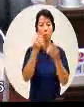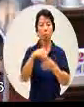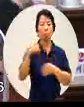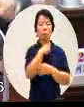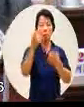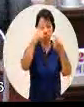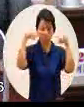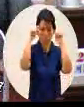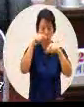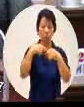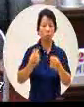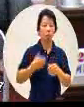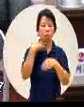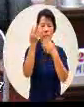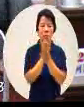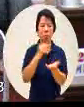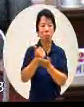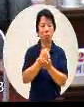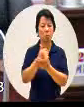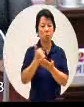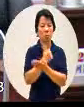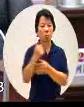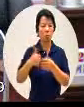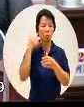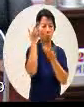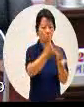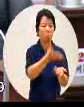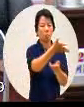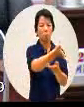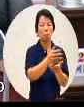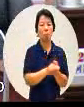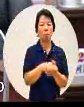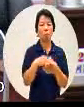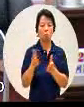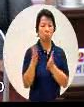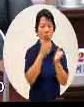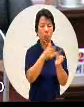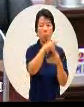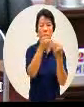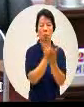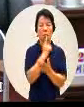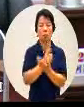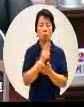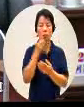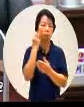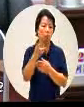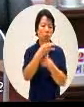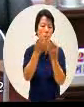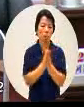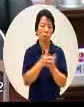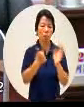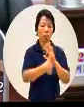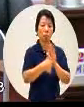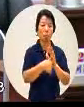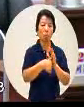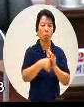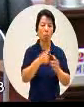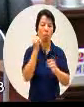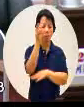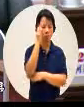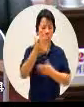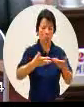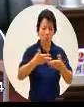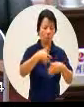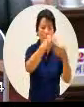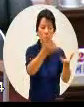自由貿易工區你付錢場官學界你三個月之內提供相關的名單跟政策預算要怎麼